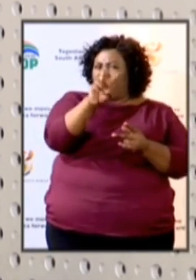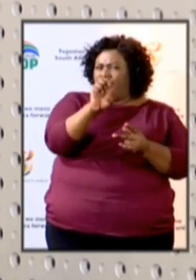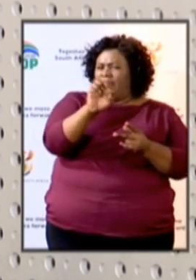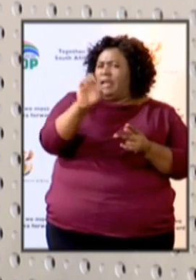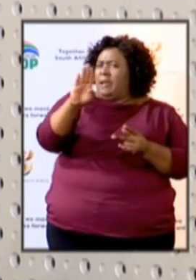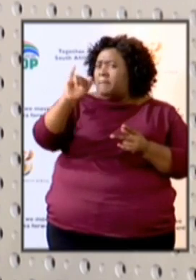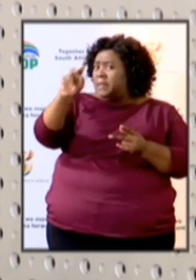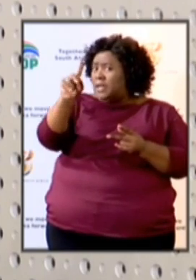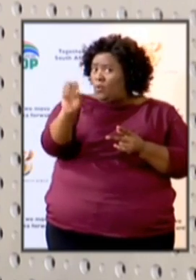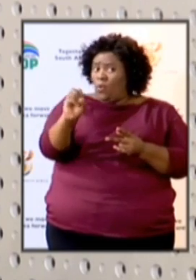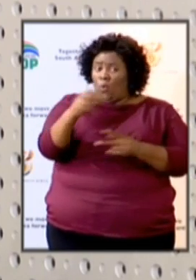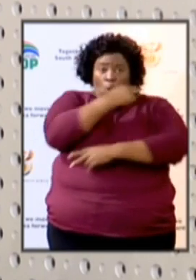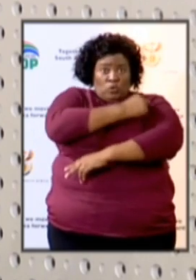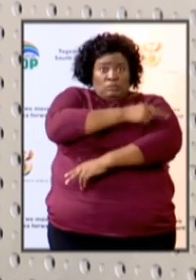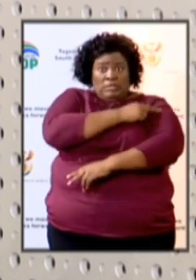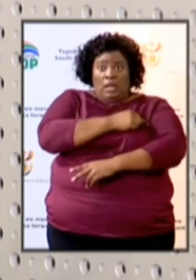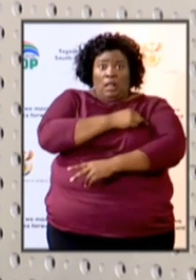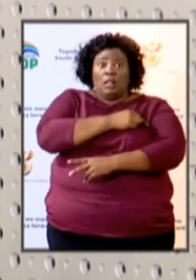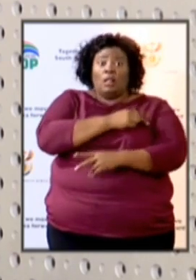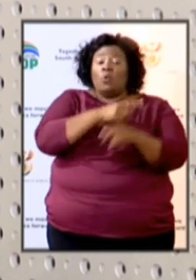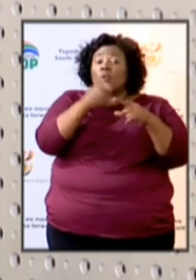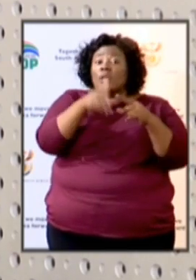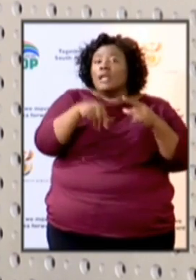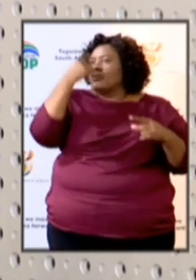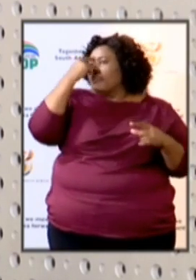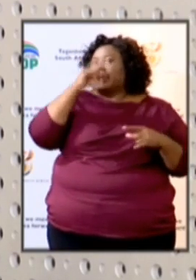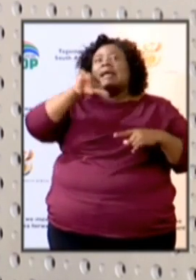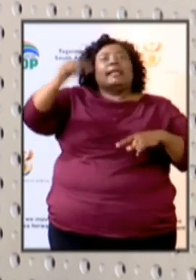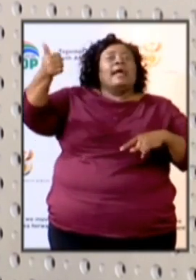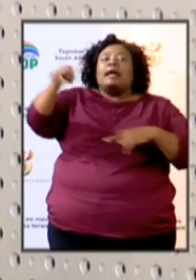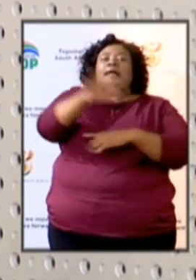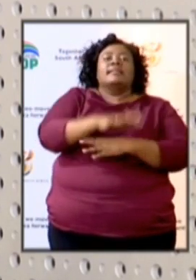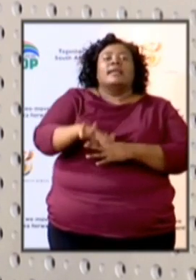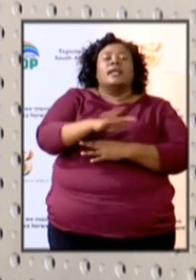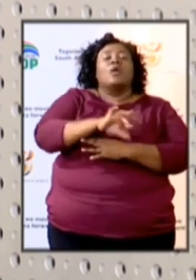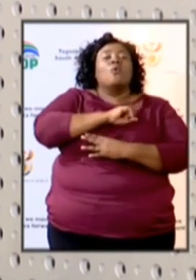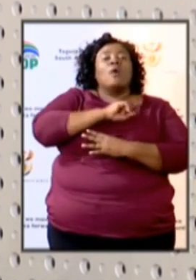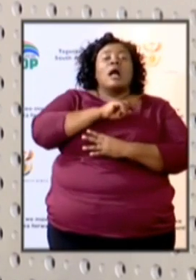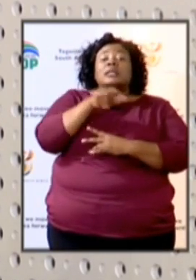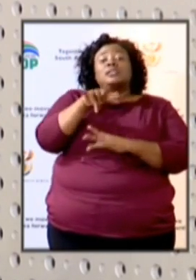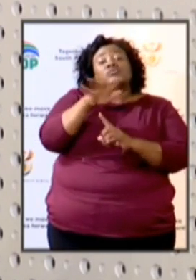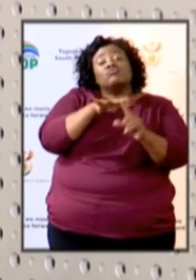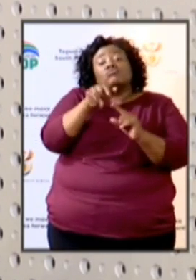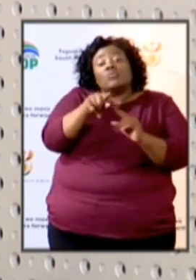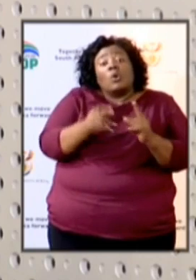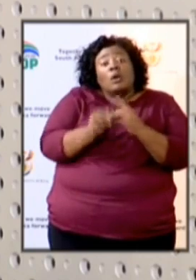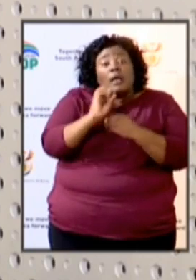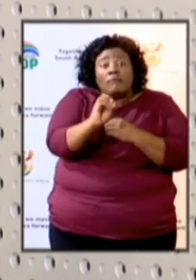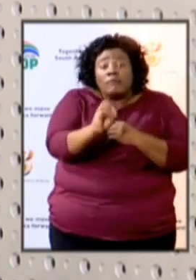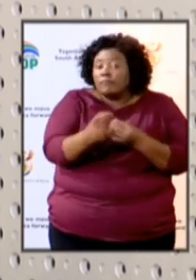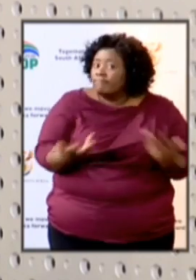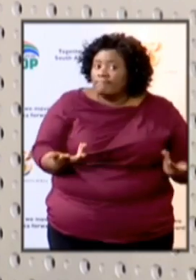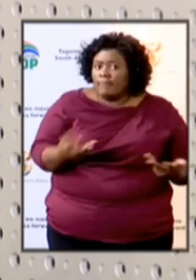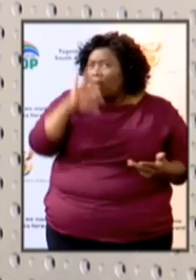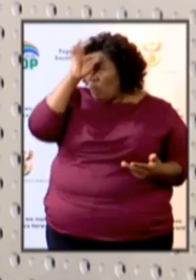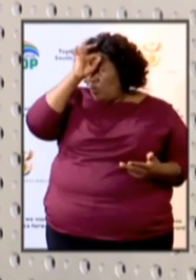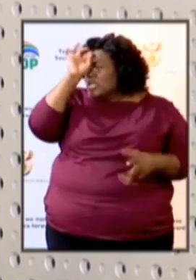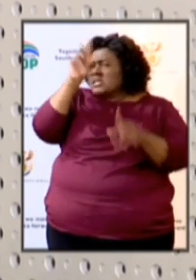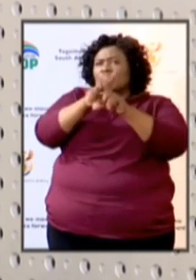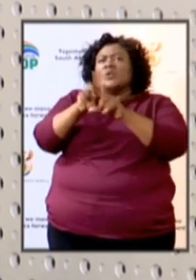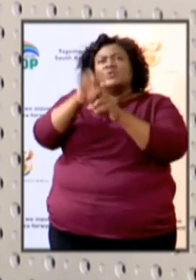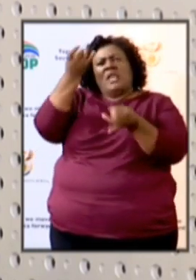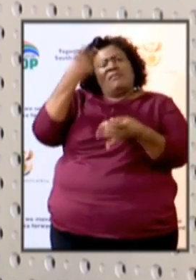nangama-weekend, ungacabanga ukuthi ukwenye indawo ngoba asikho leso simo kakhulu. Namaphoyisa ayasitshela